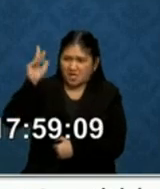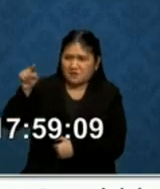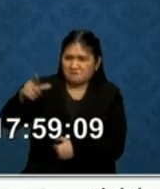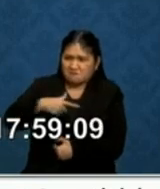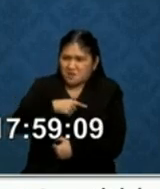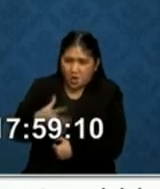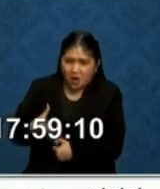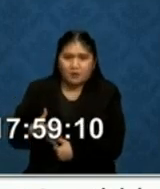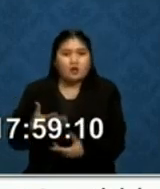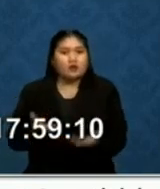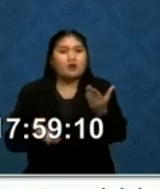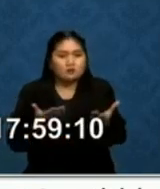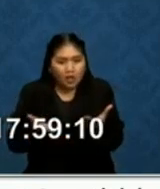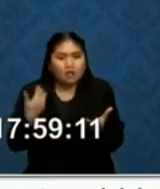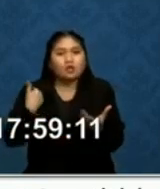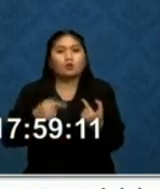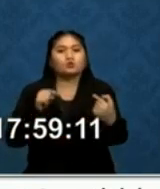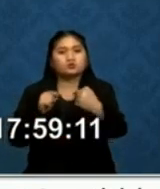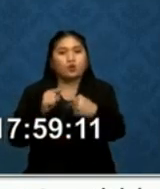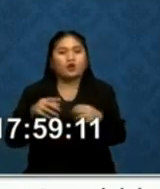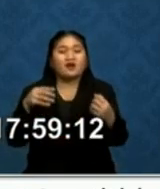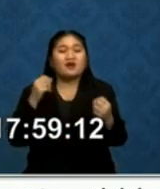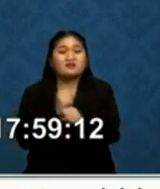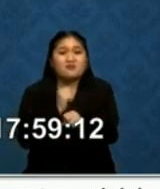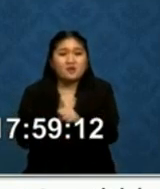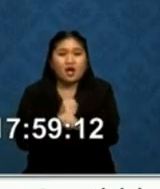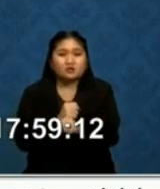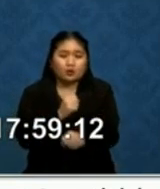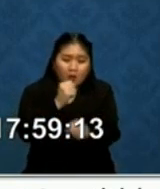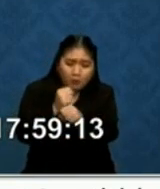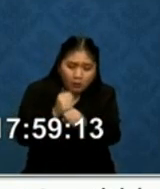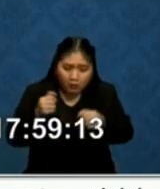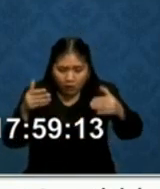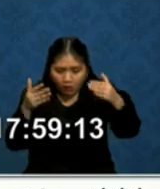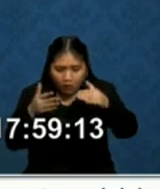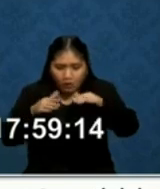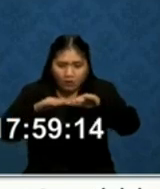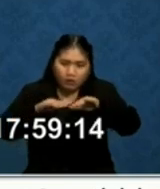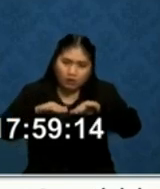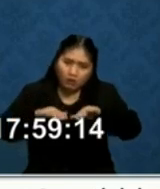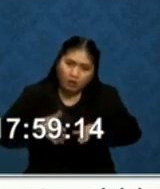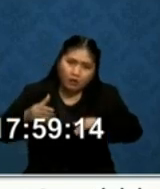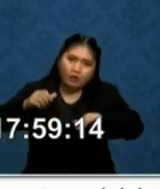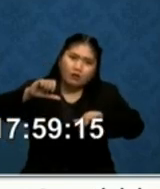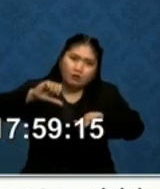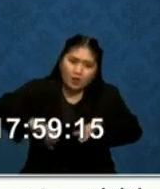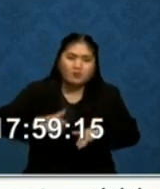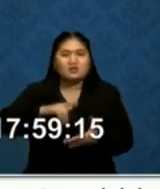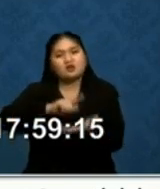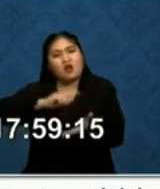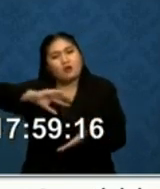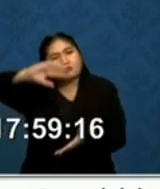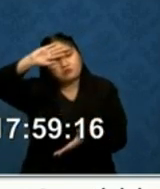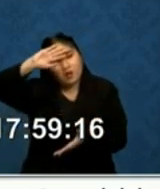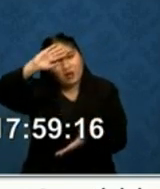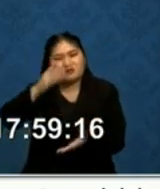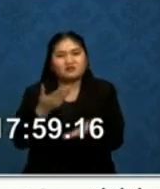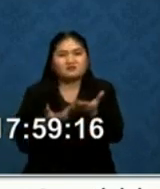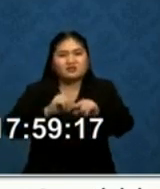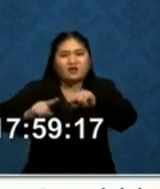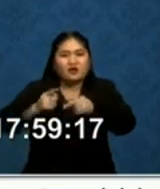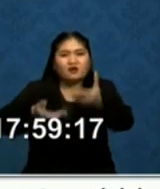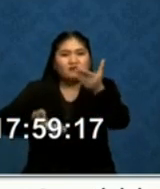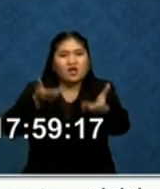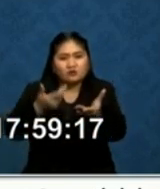นะคะแล้วก็ส่งผลต่อการทำงานเช่นประสิทธิภาพการทำงานที่ลดลงหรือลาป่วยนะคะหรือว่าถูกเอเลียนเนตนะค